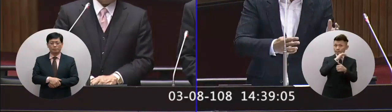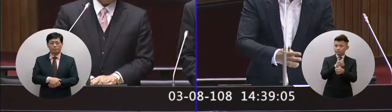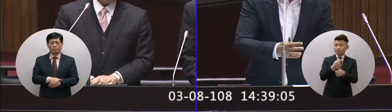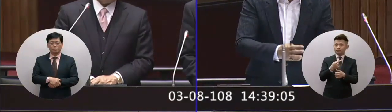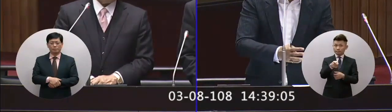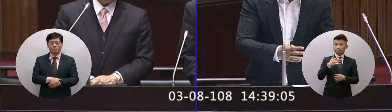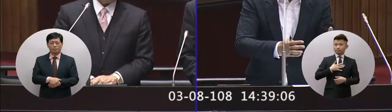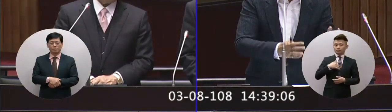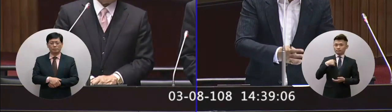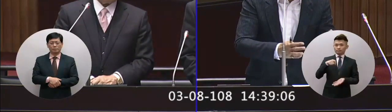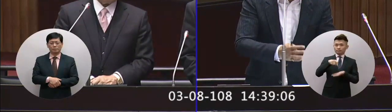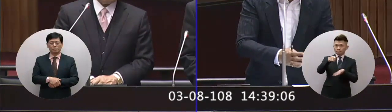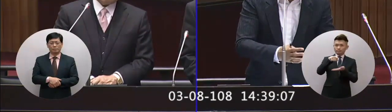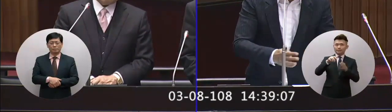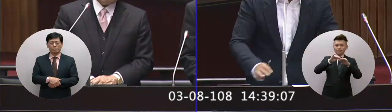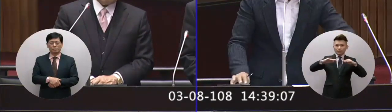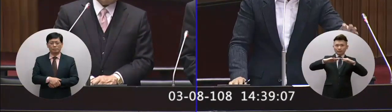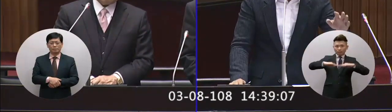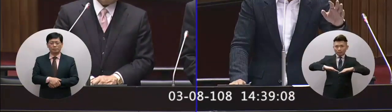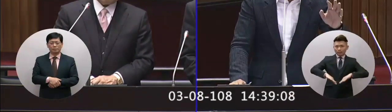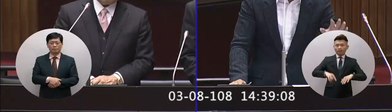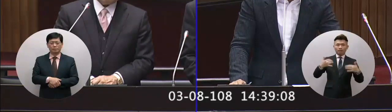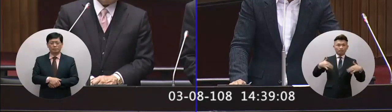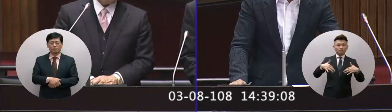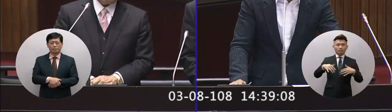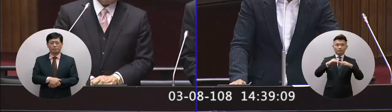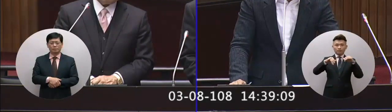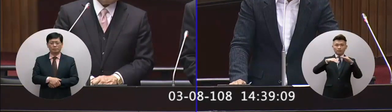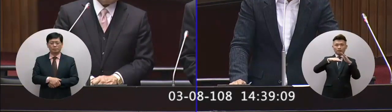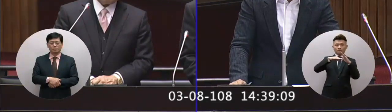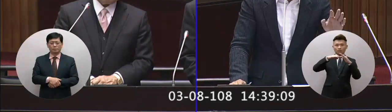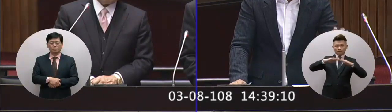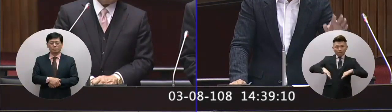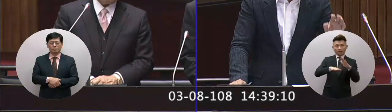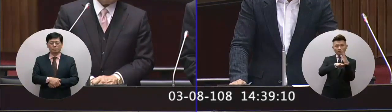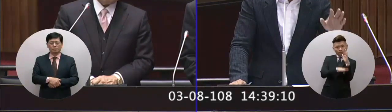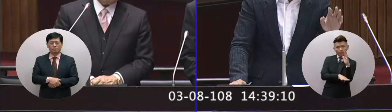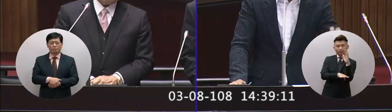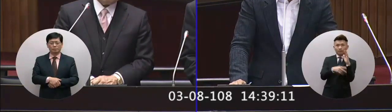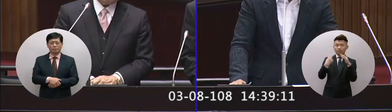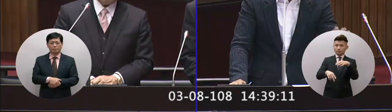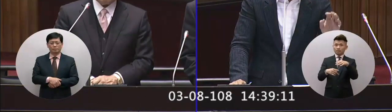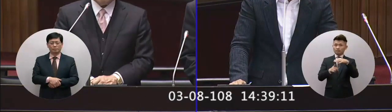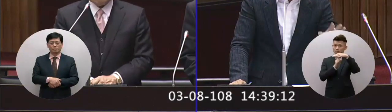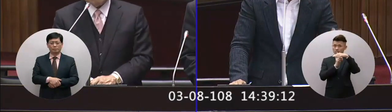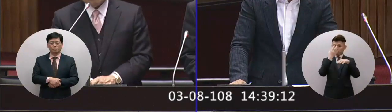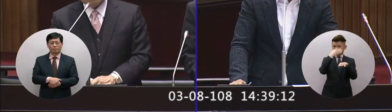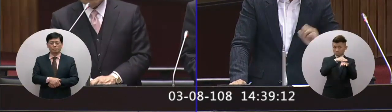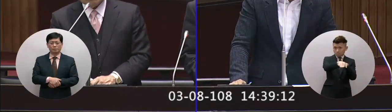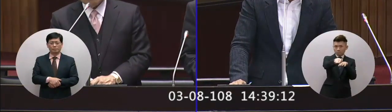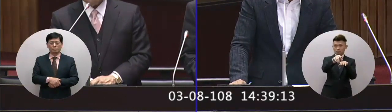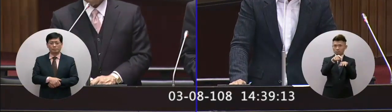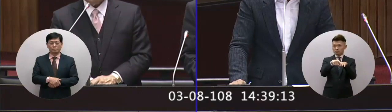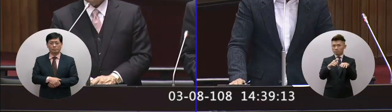次在諮詢過程裡面為什麼一直提到既成下限的問題這不僅是第十下限的問題而已還有國體行數安全